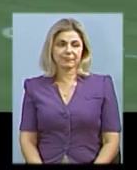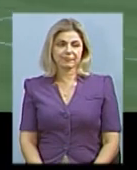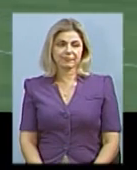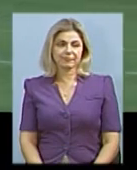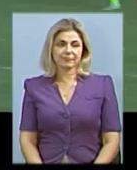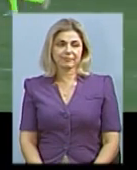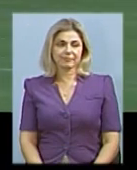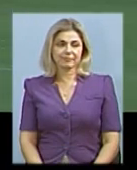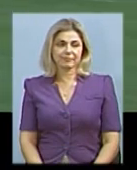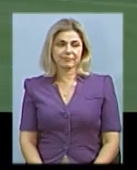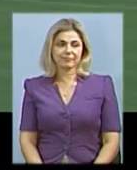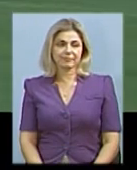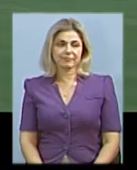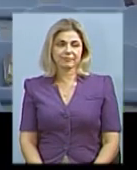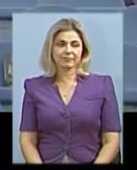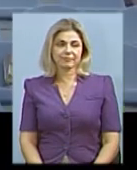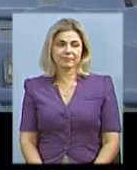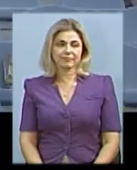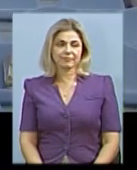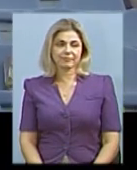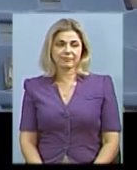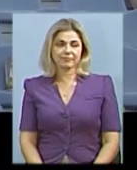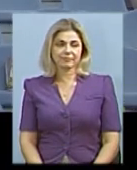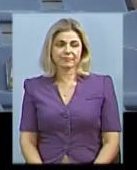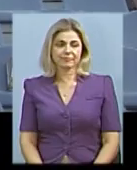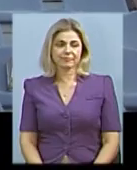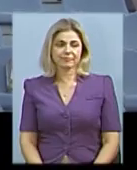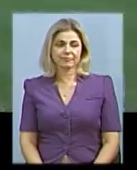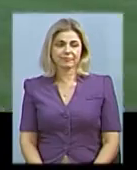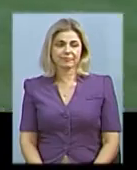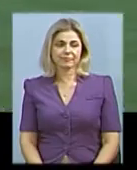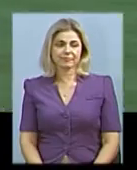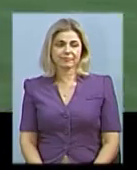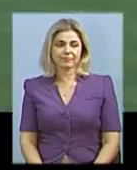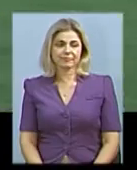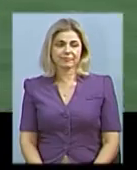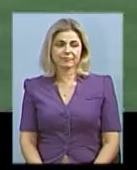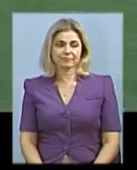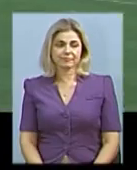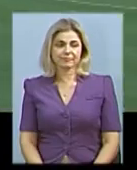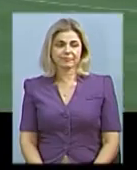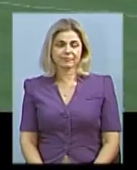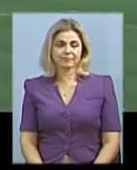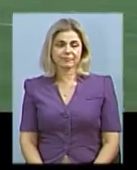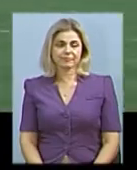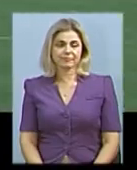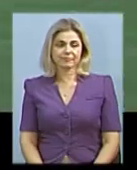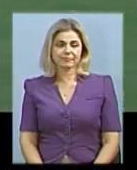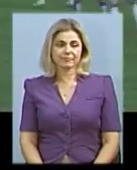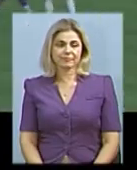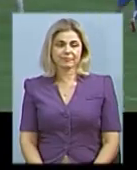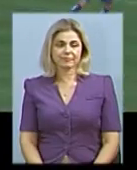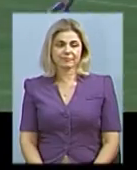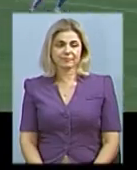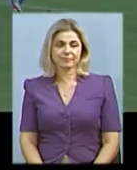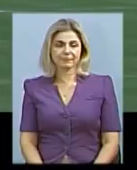зумів переграти голкіпера Олексія Паламарчука. Але натиск господарів все-таки призвів до голу. Семенина подав, капітан Станіслав